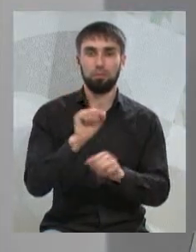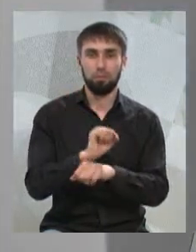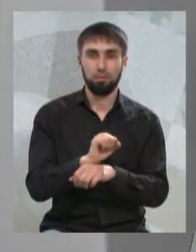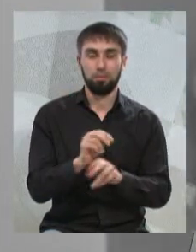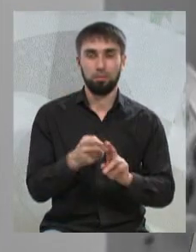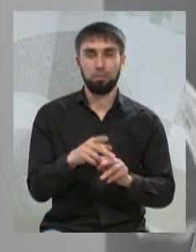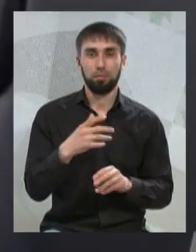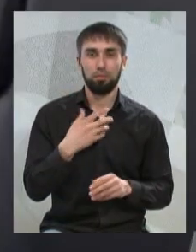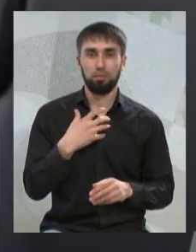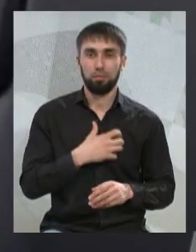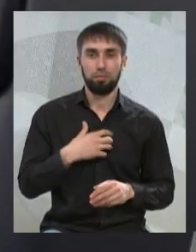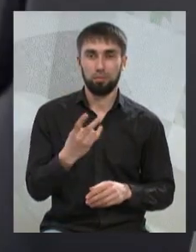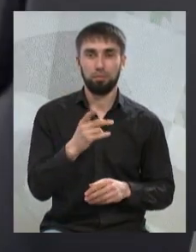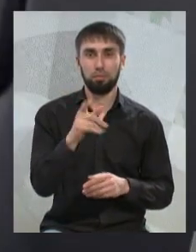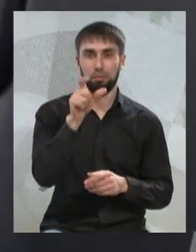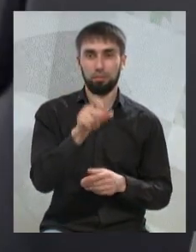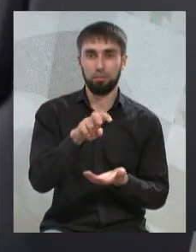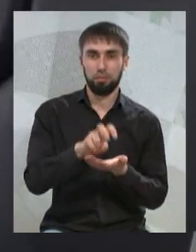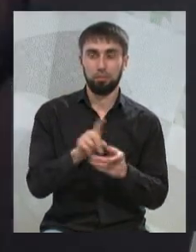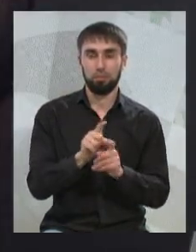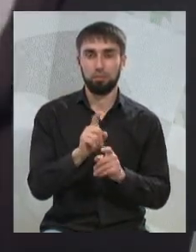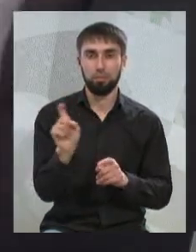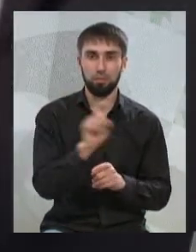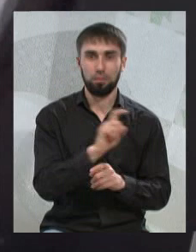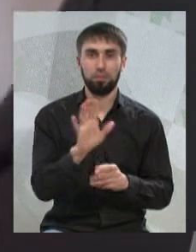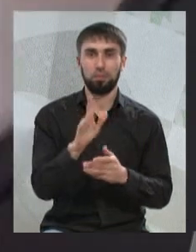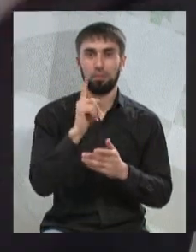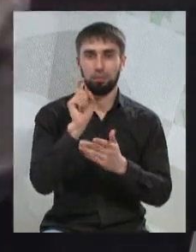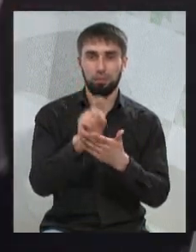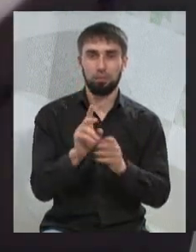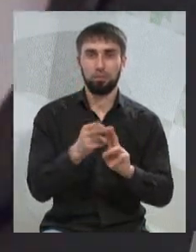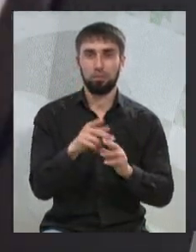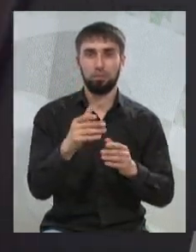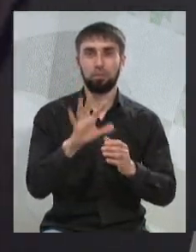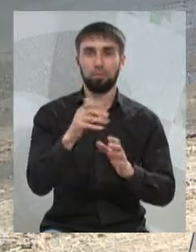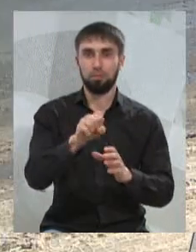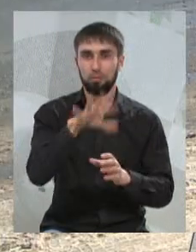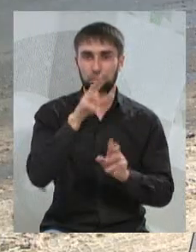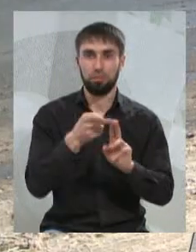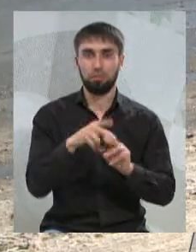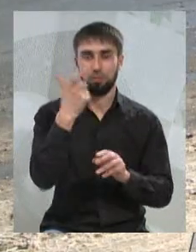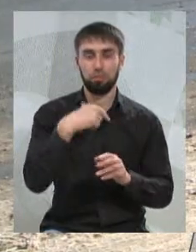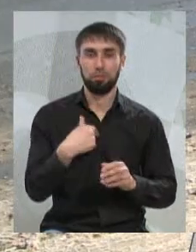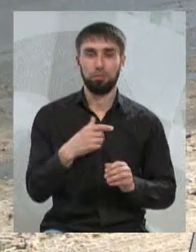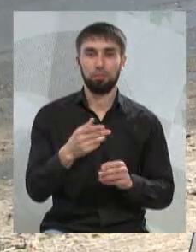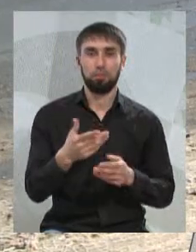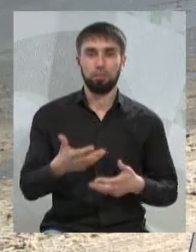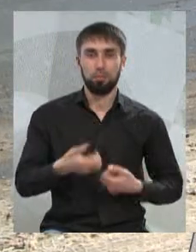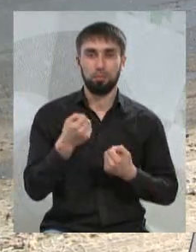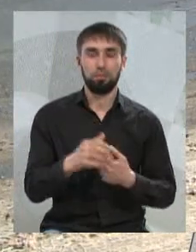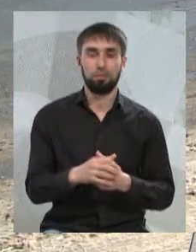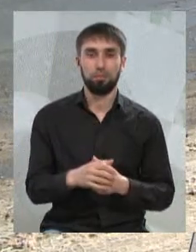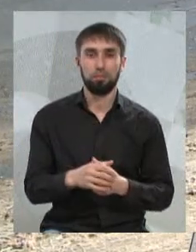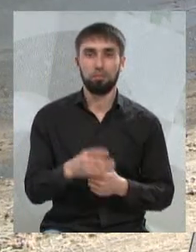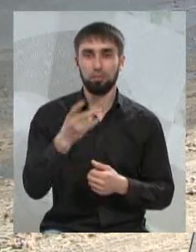немаловажно, предотвращает перемещение последнего по инерции и гарантирует ему безопасное раскрытие подушек. Однако не все участники дорожного